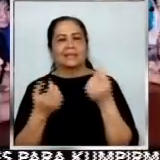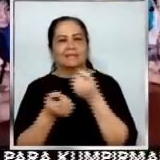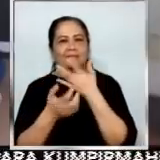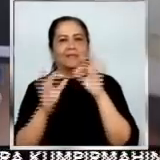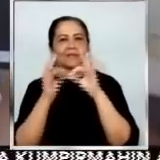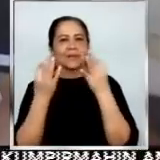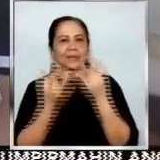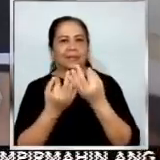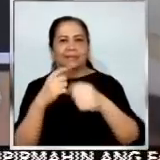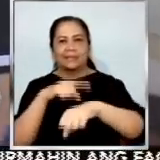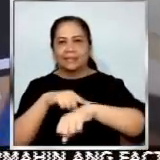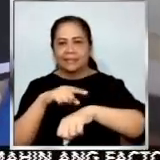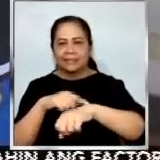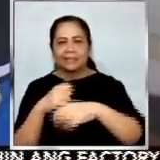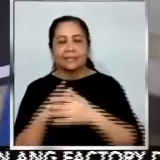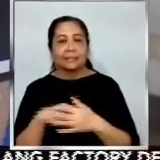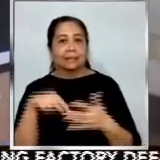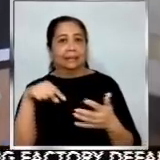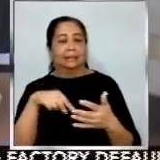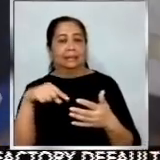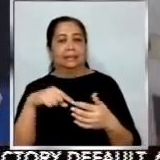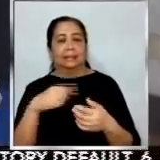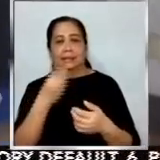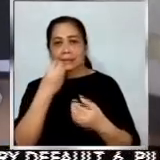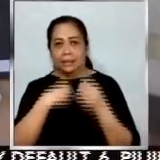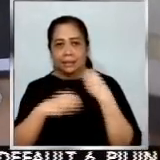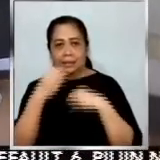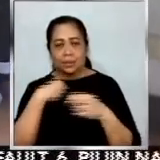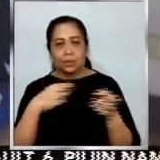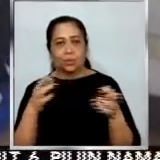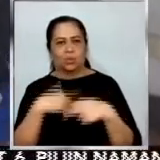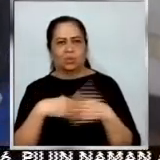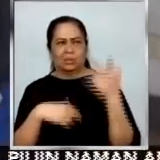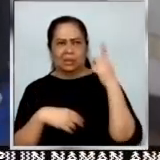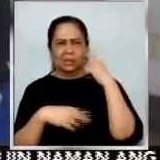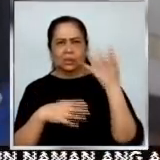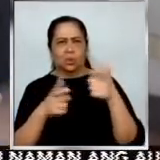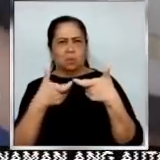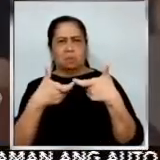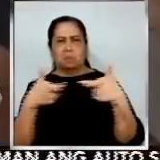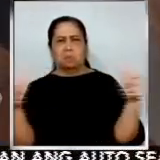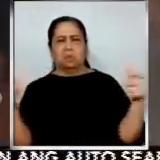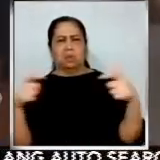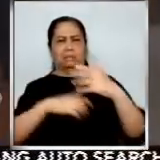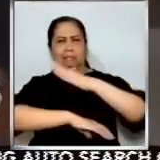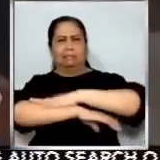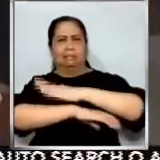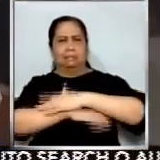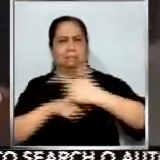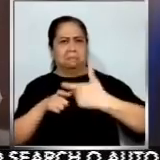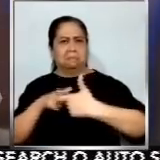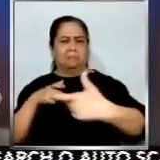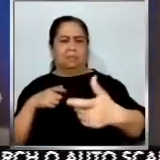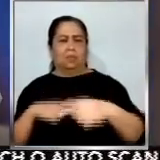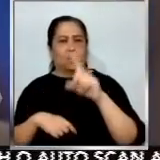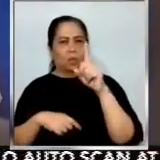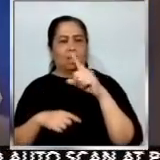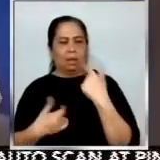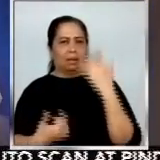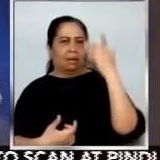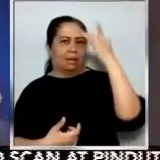moments. This is the dining room and there used to be a huge dining table here. One thing that I realized